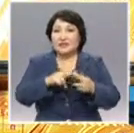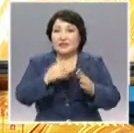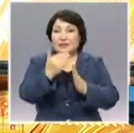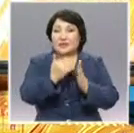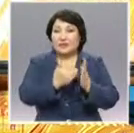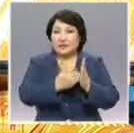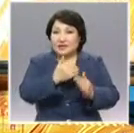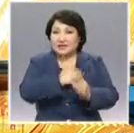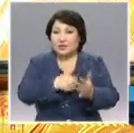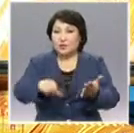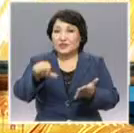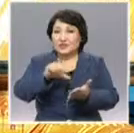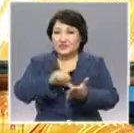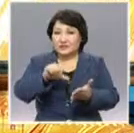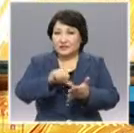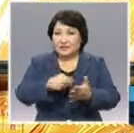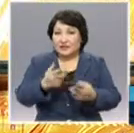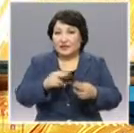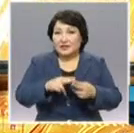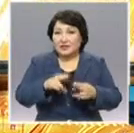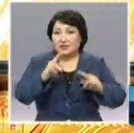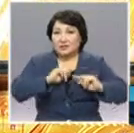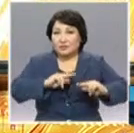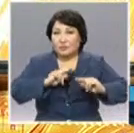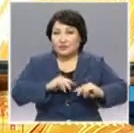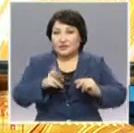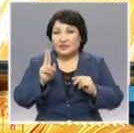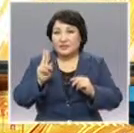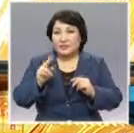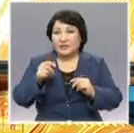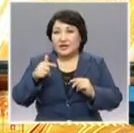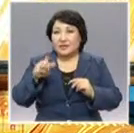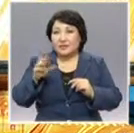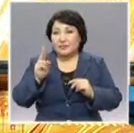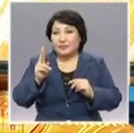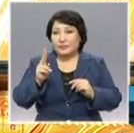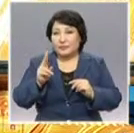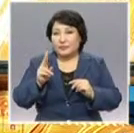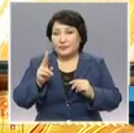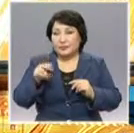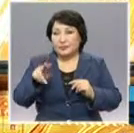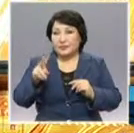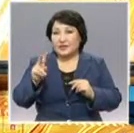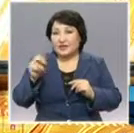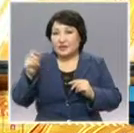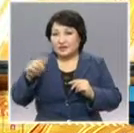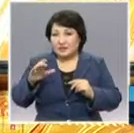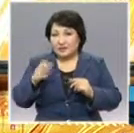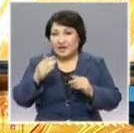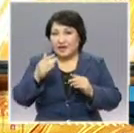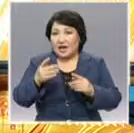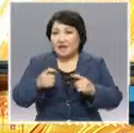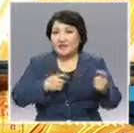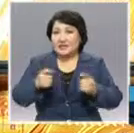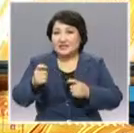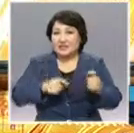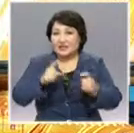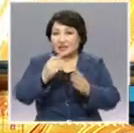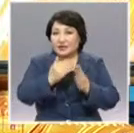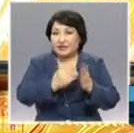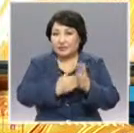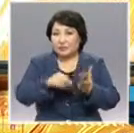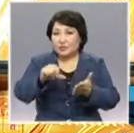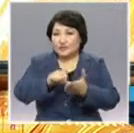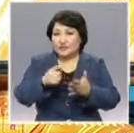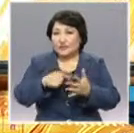сейчас работает у нас ПКС, строительная компания, она работает, администратор программ. И с этого года мы уже